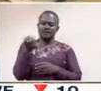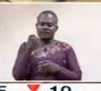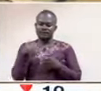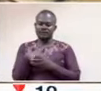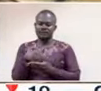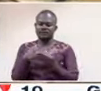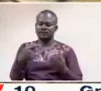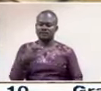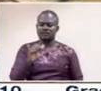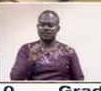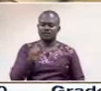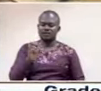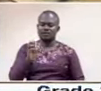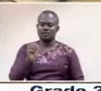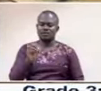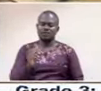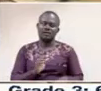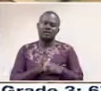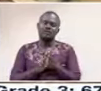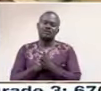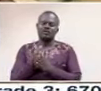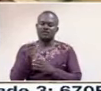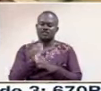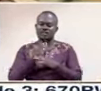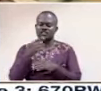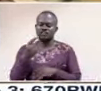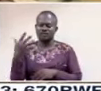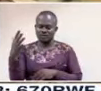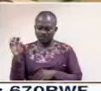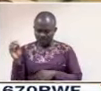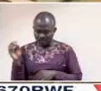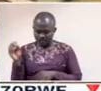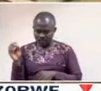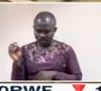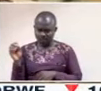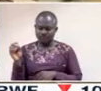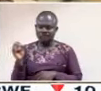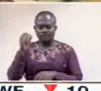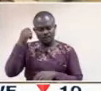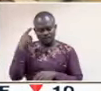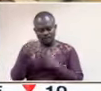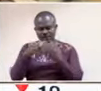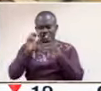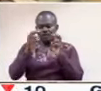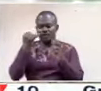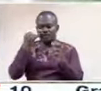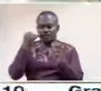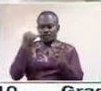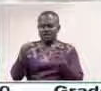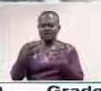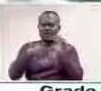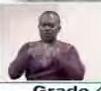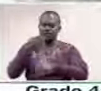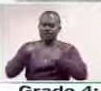gasutamo, iduhagaze amafaranga agera ku 150. Birumvikana yuko niba ku